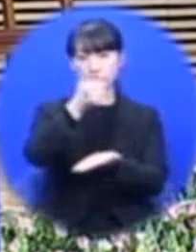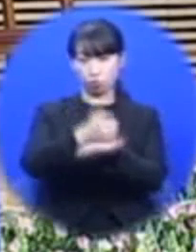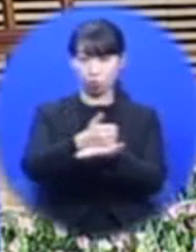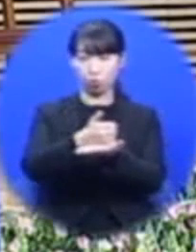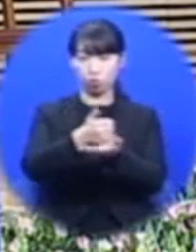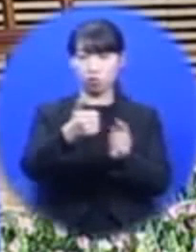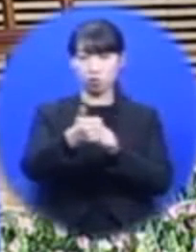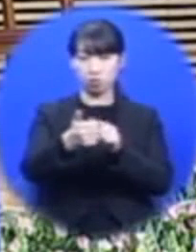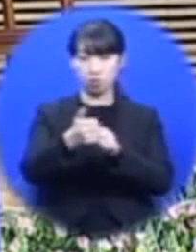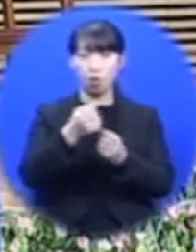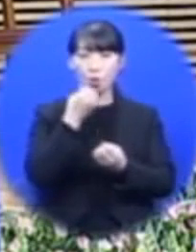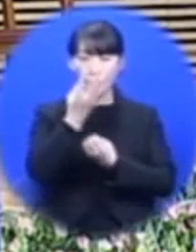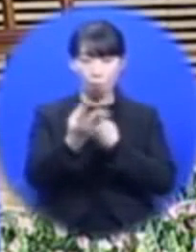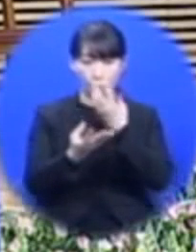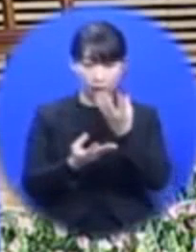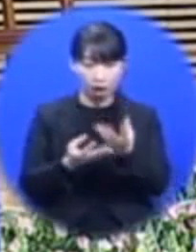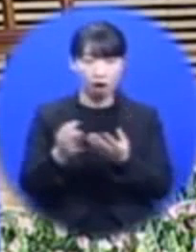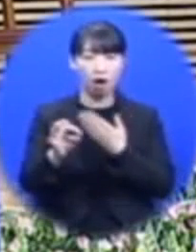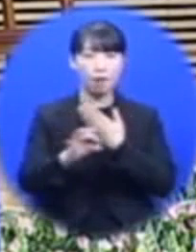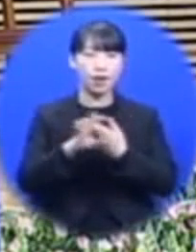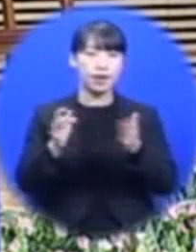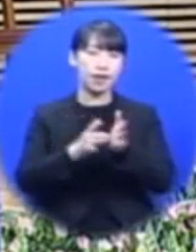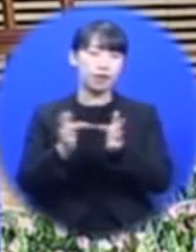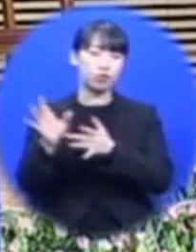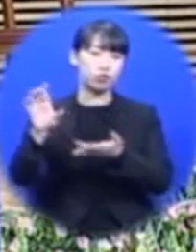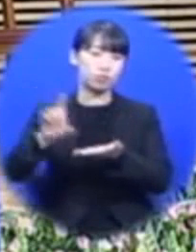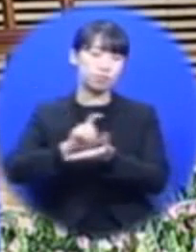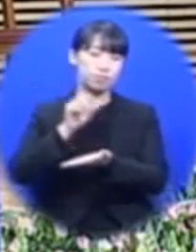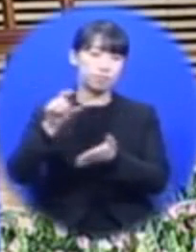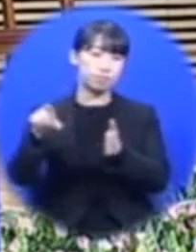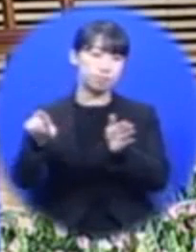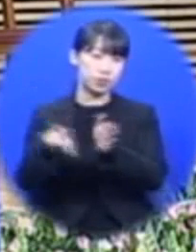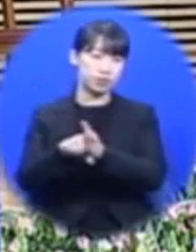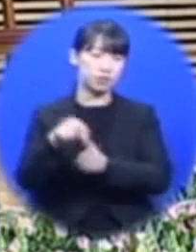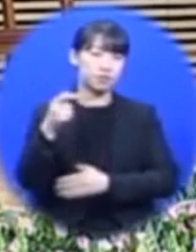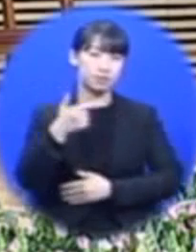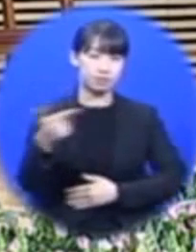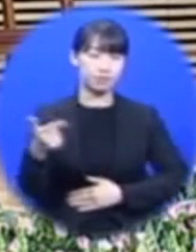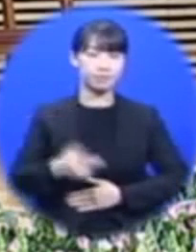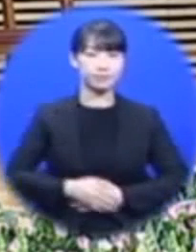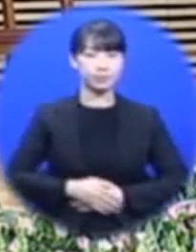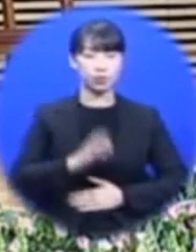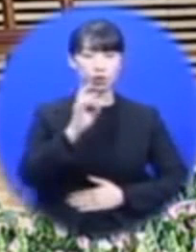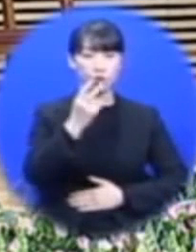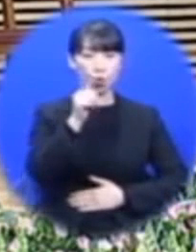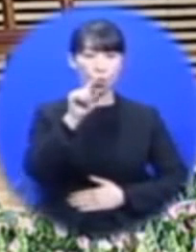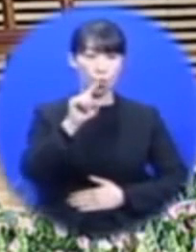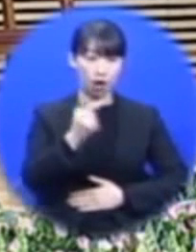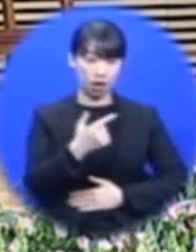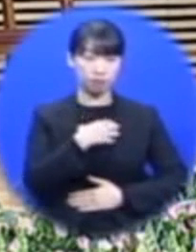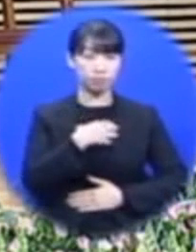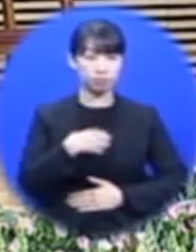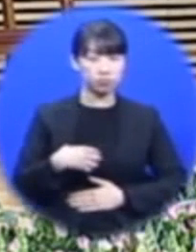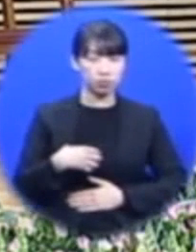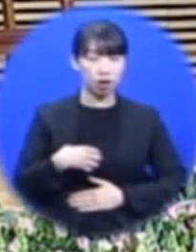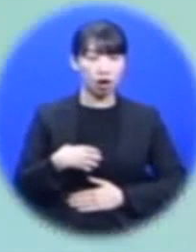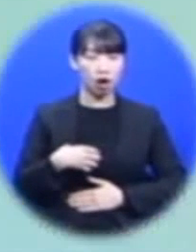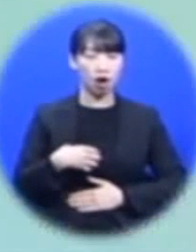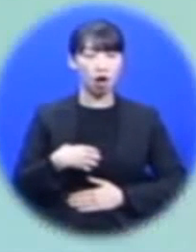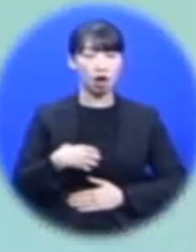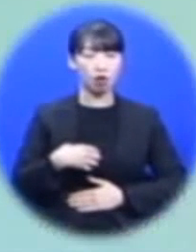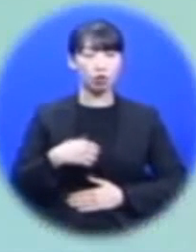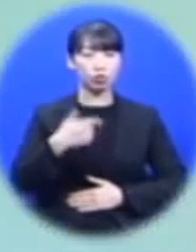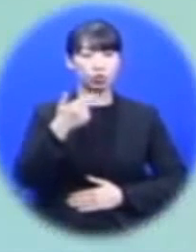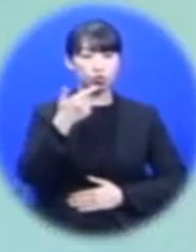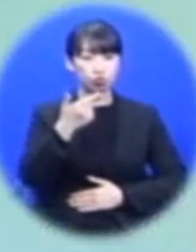것이 예수를 잘 믿는 겁니다 요한 사도가 늘 6절 말씀에서 예수를 그리스도라고